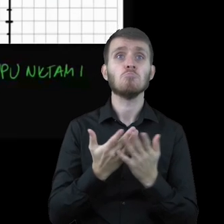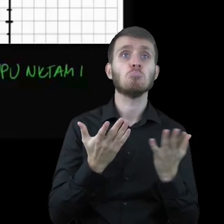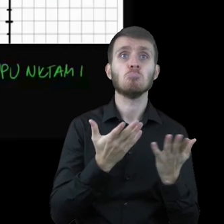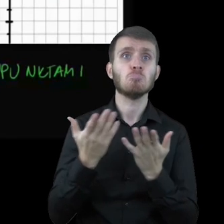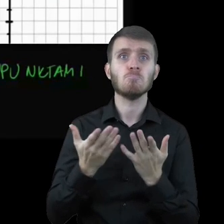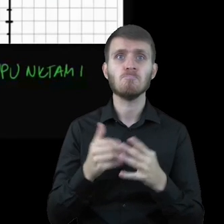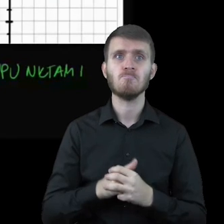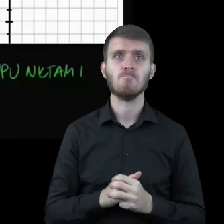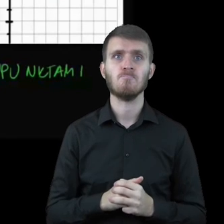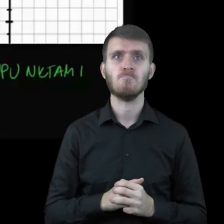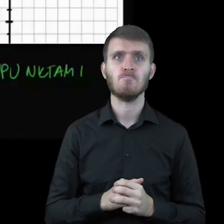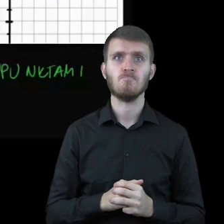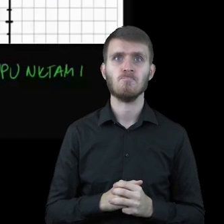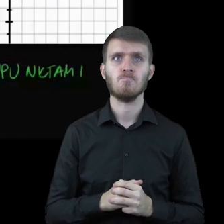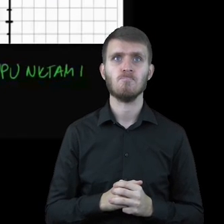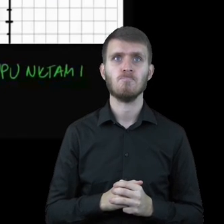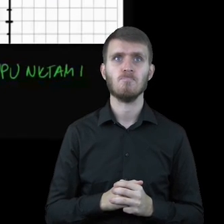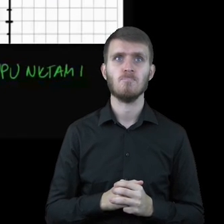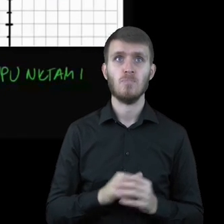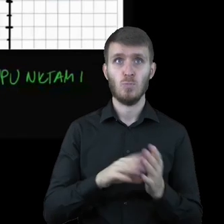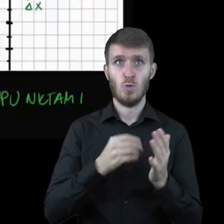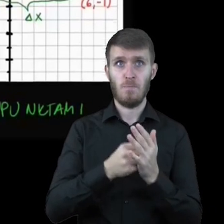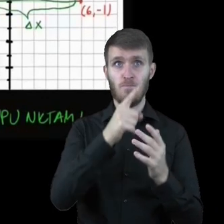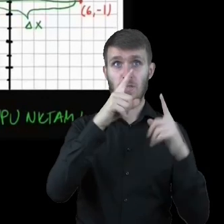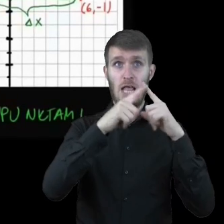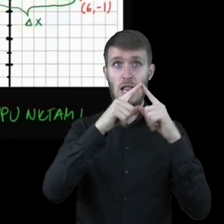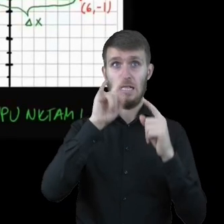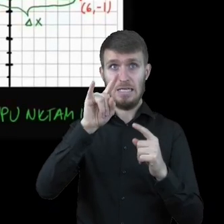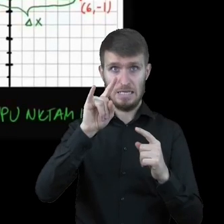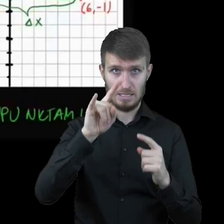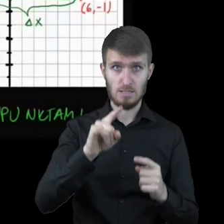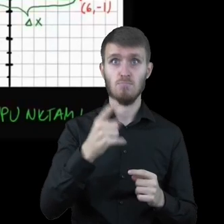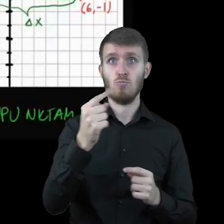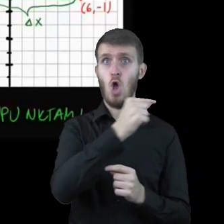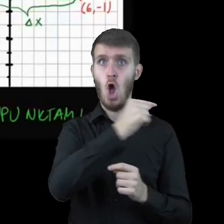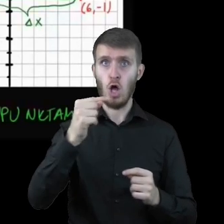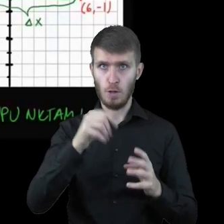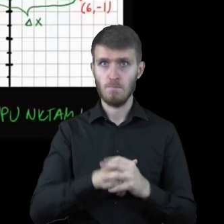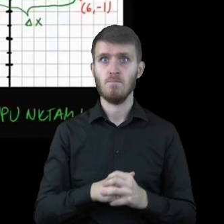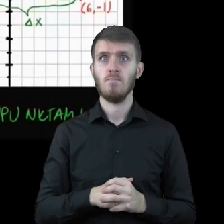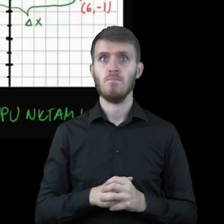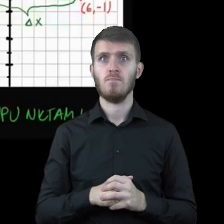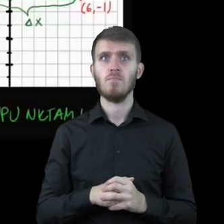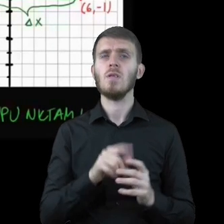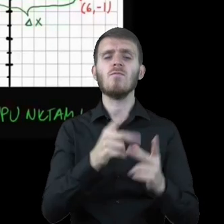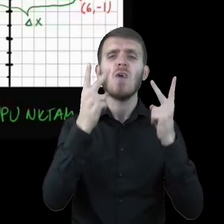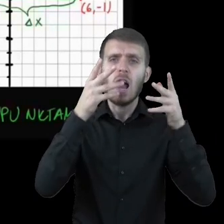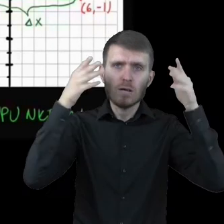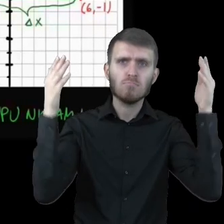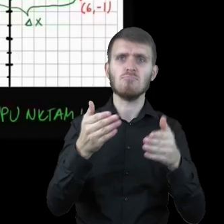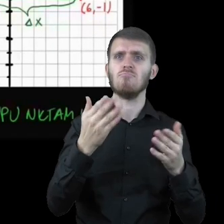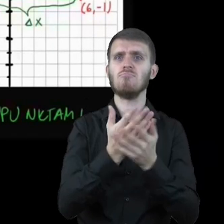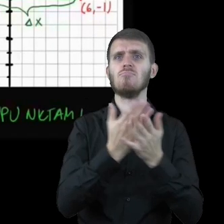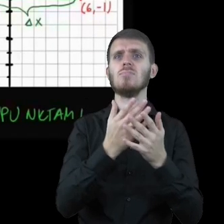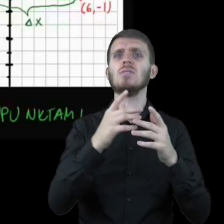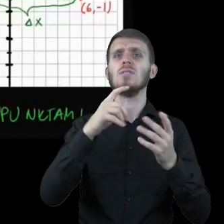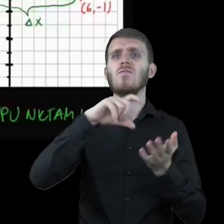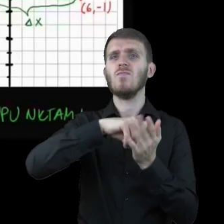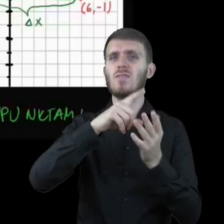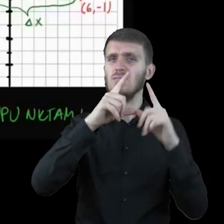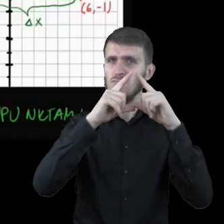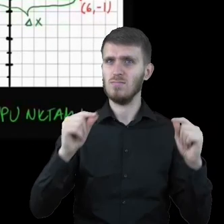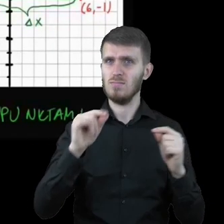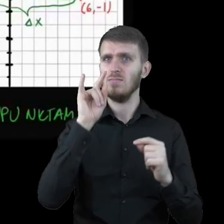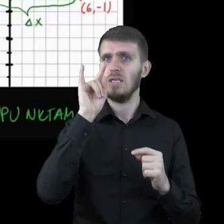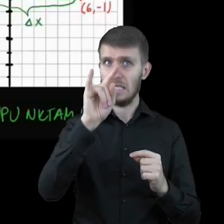czy tutaj odejmujemy, gdybyśmy tutaj odejmowali na przykład delta Y, prawda, ważny